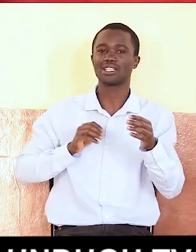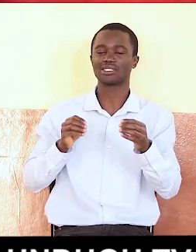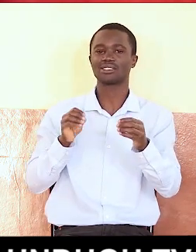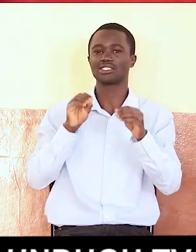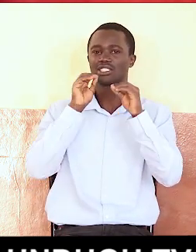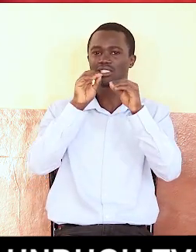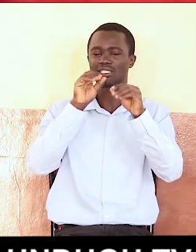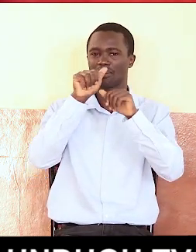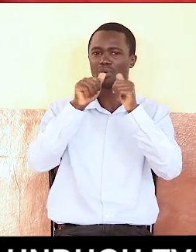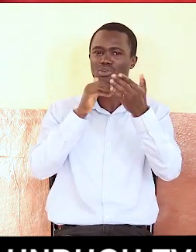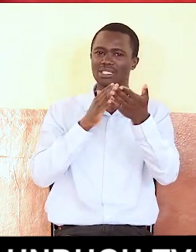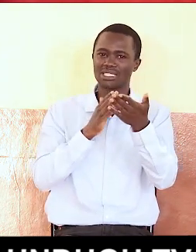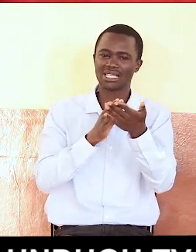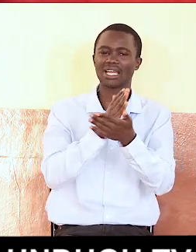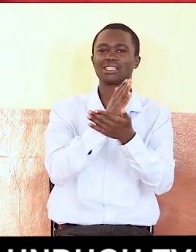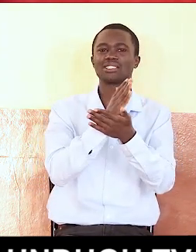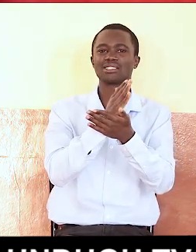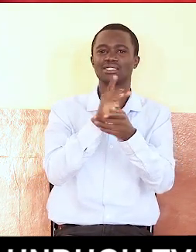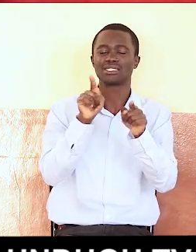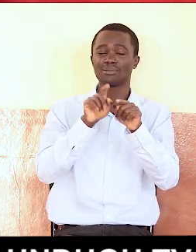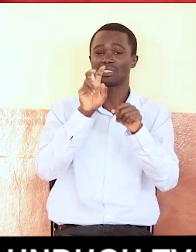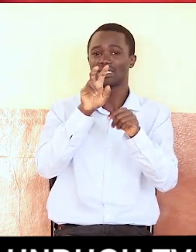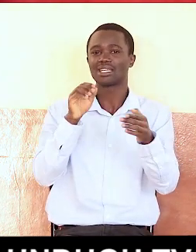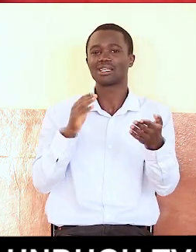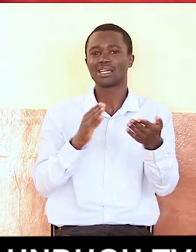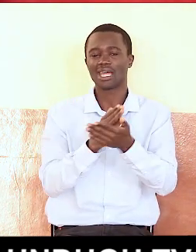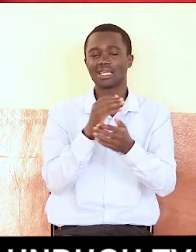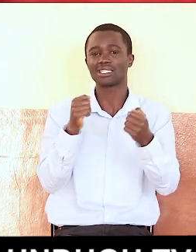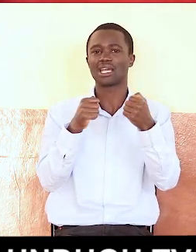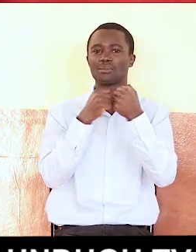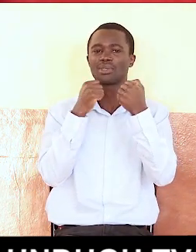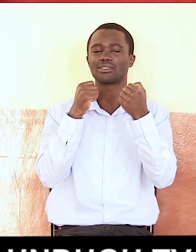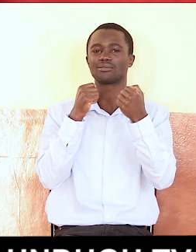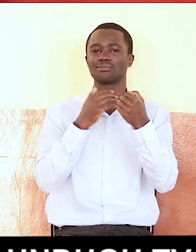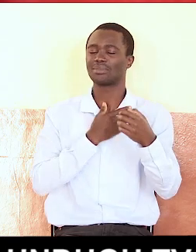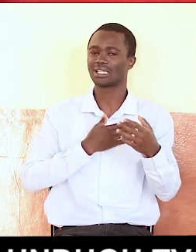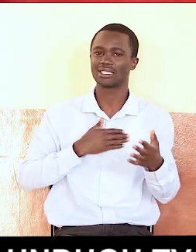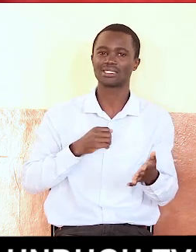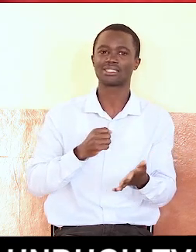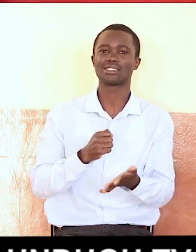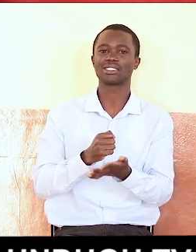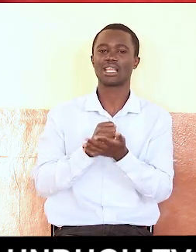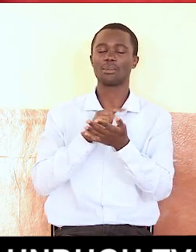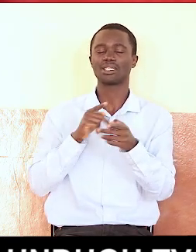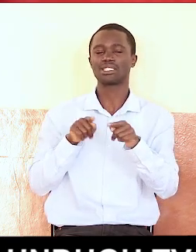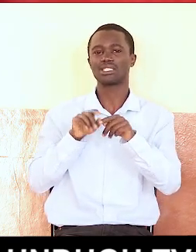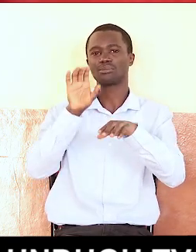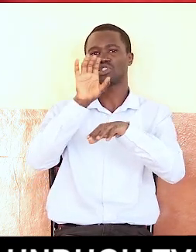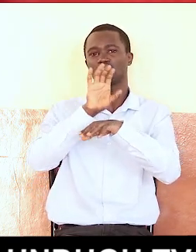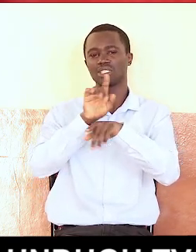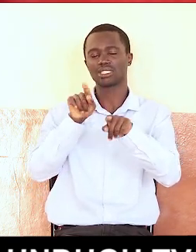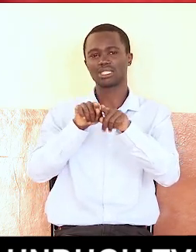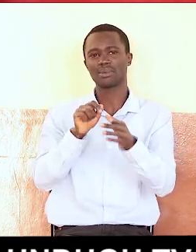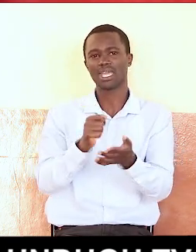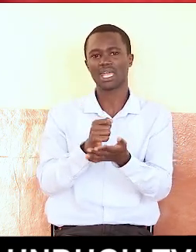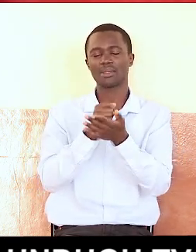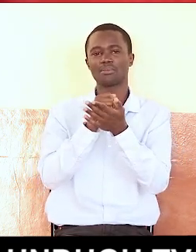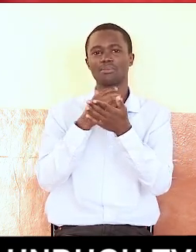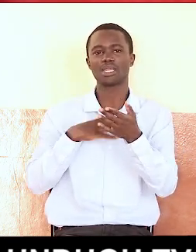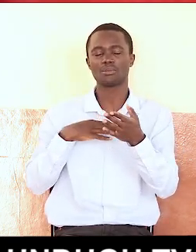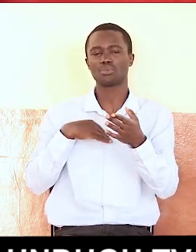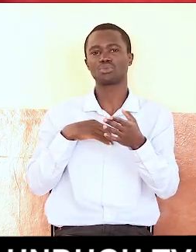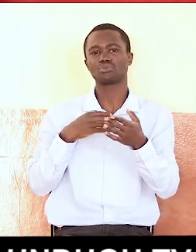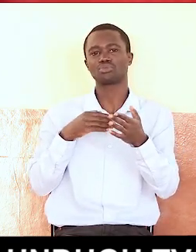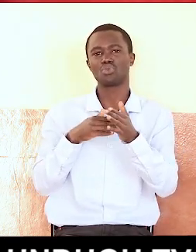haki na kuona ya kwamba haki inatendeka kila mahali. Utusaidie sisi kama kanisa na usaidie walio